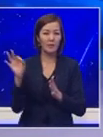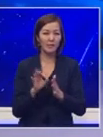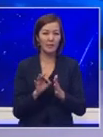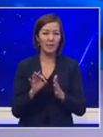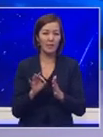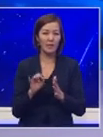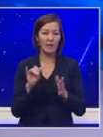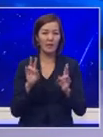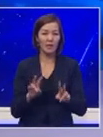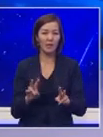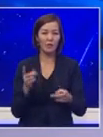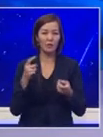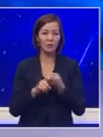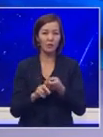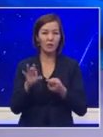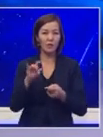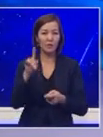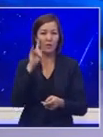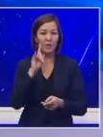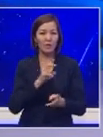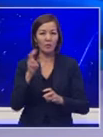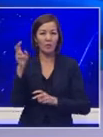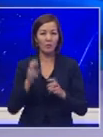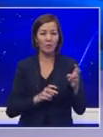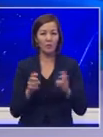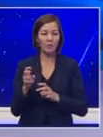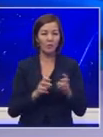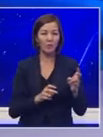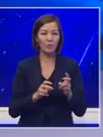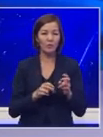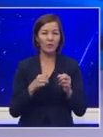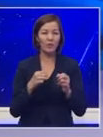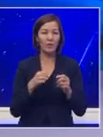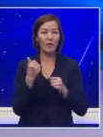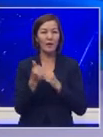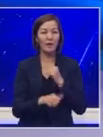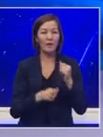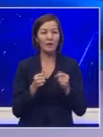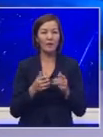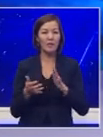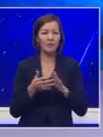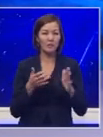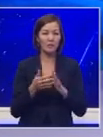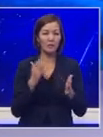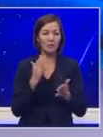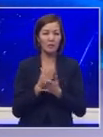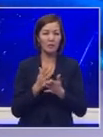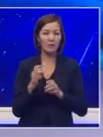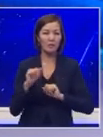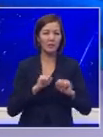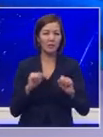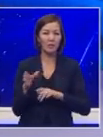50-60% ғана жүктелген Еңбекші Қазақ ауданындағы өндіріс орындарына шикізат жетіспеді деп аймаққа сапармен барған облыс әкімі